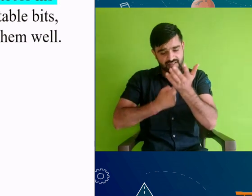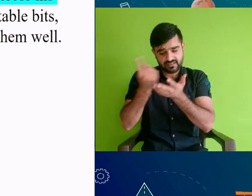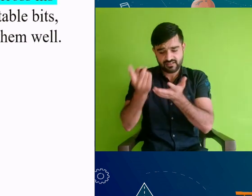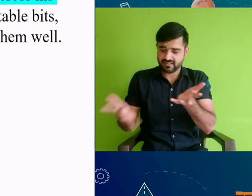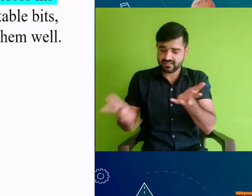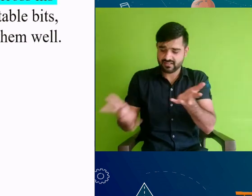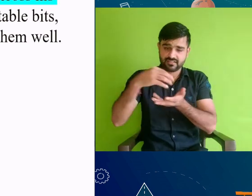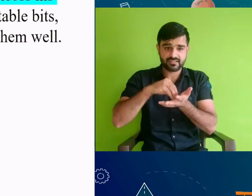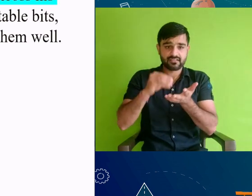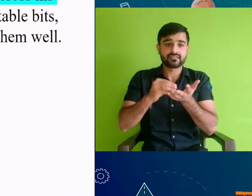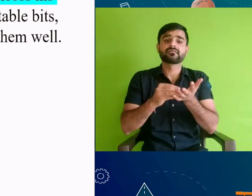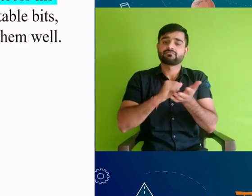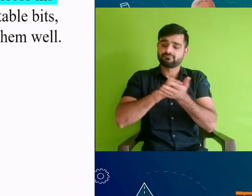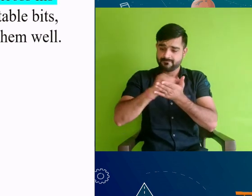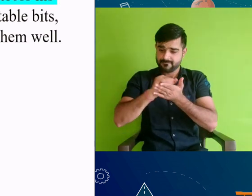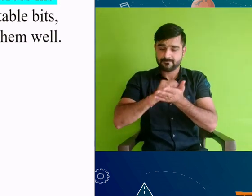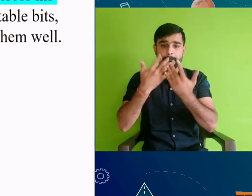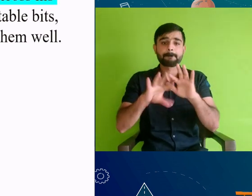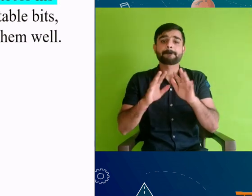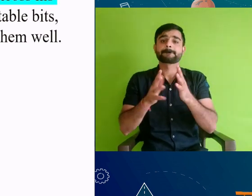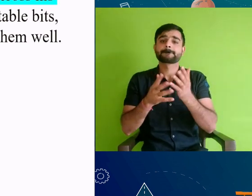washed them and cleaned them well.